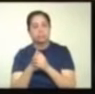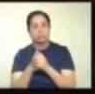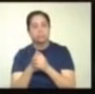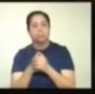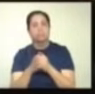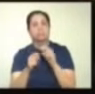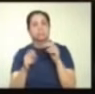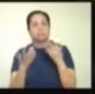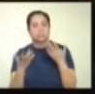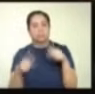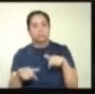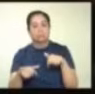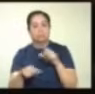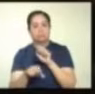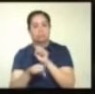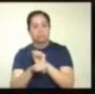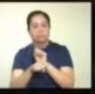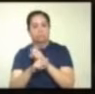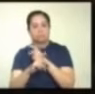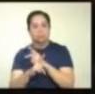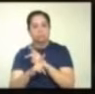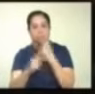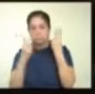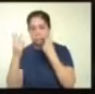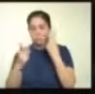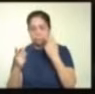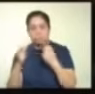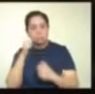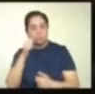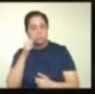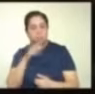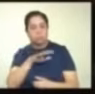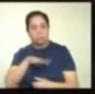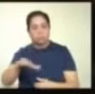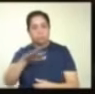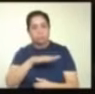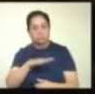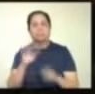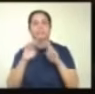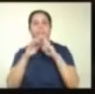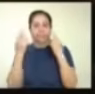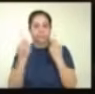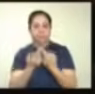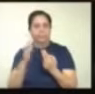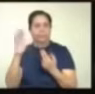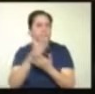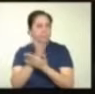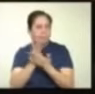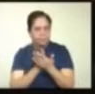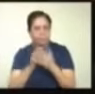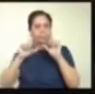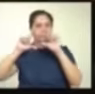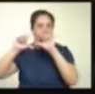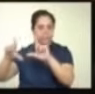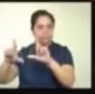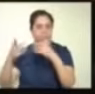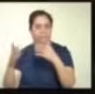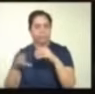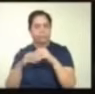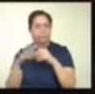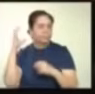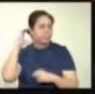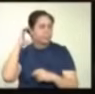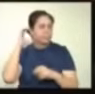mga personnel ng Bilibid na itong mga bumisita ang mga kababaihang ito ay ang mga kamag-anak ng ilan sa mga convicted sa